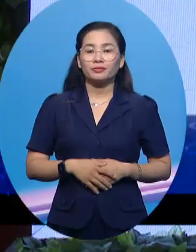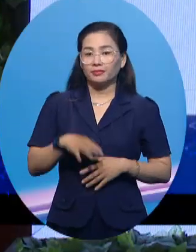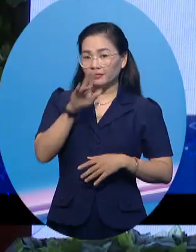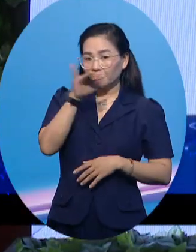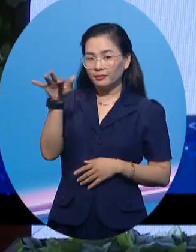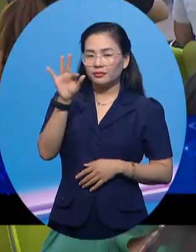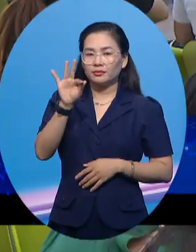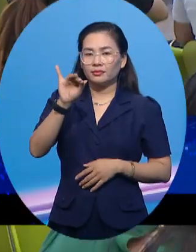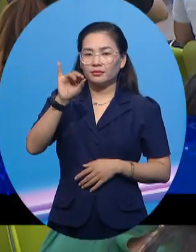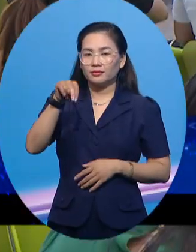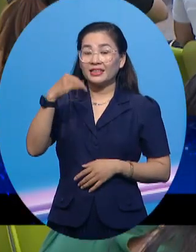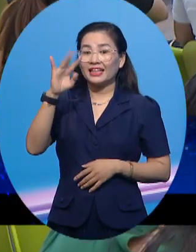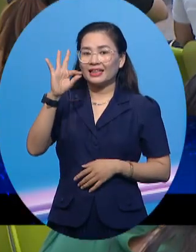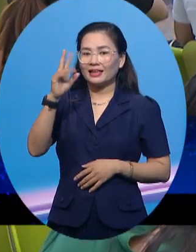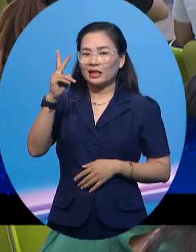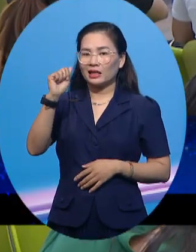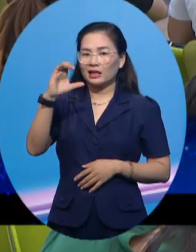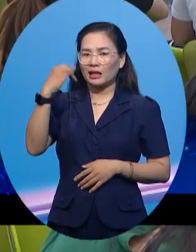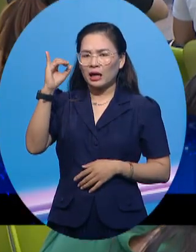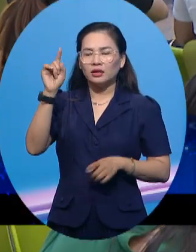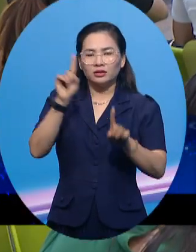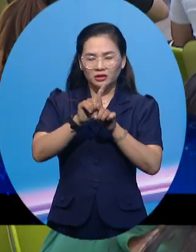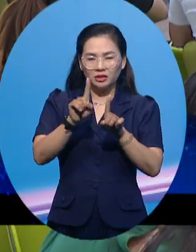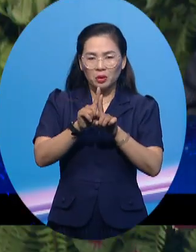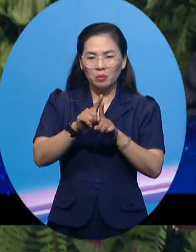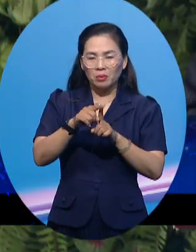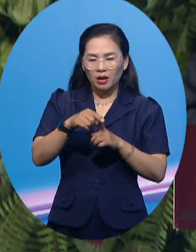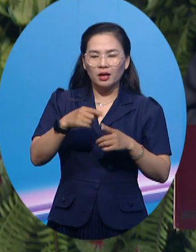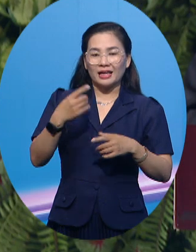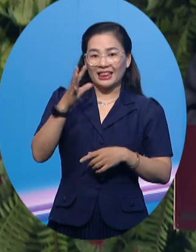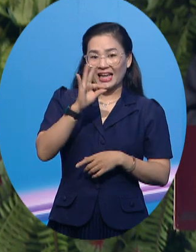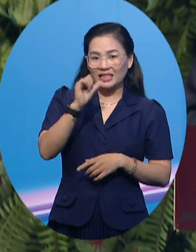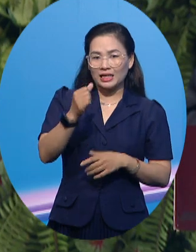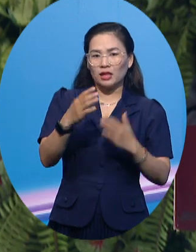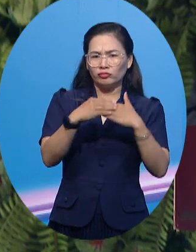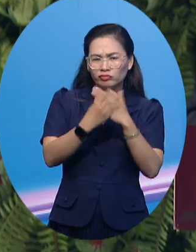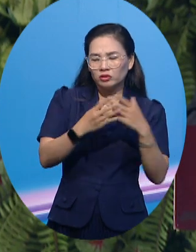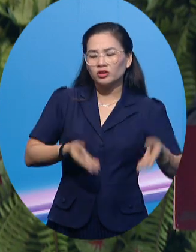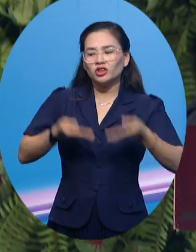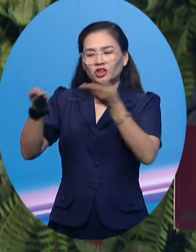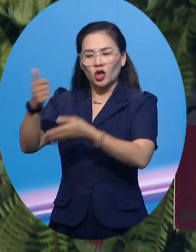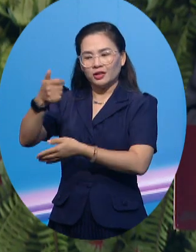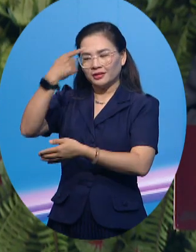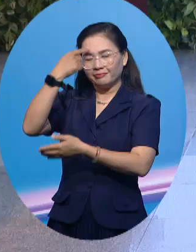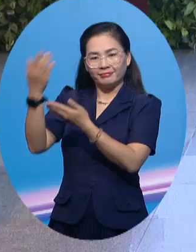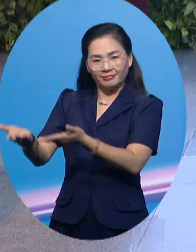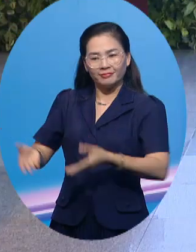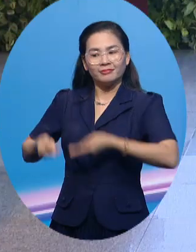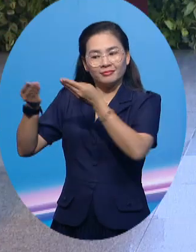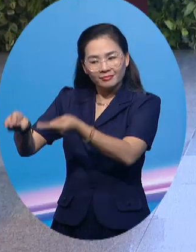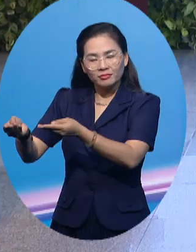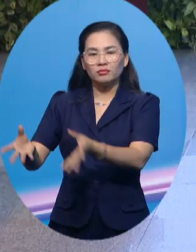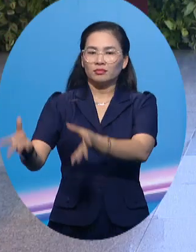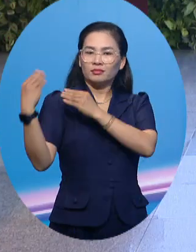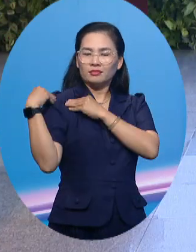Tín thác là một mối quan hệ được công nhận bởi luật công bình, xuất hiện khi tài sản được trao cho một người hoặc nhiều người, gọi là người nhận tín thác, mà những người